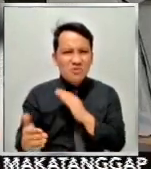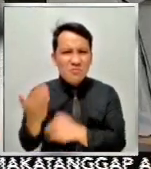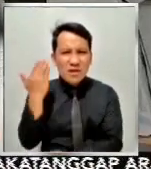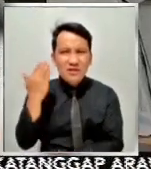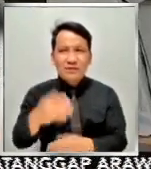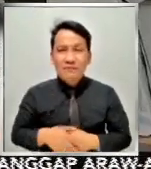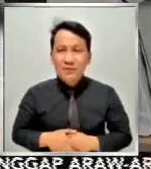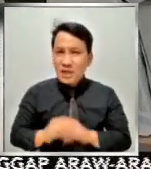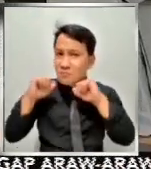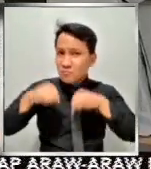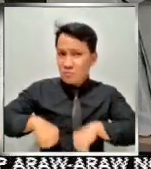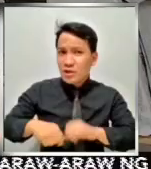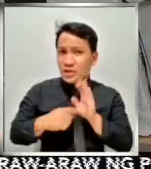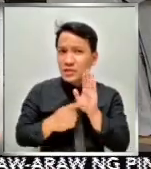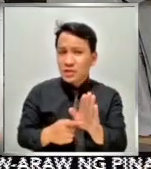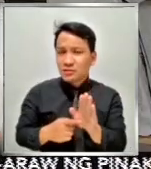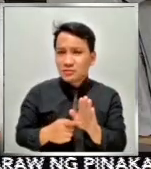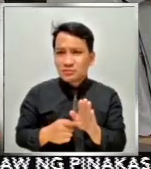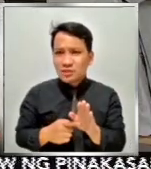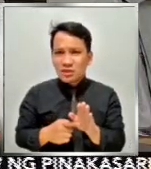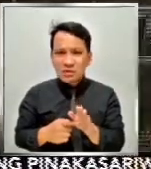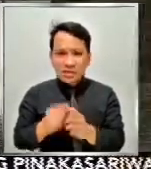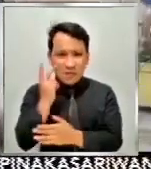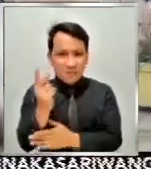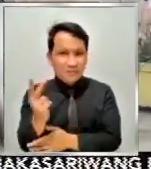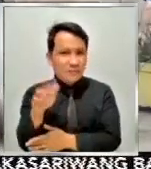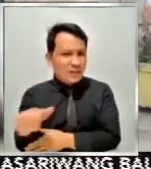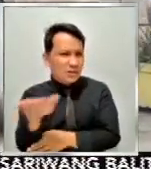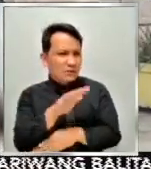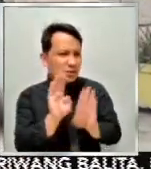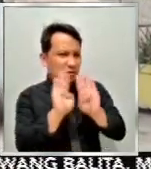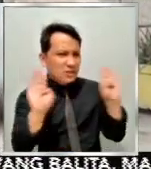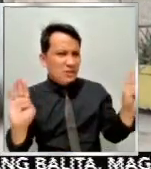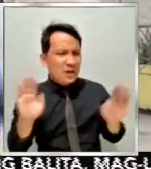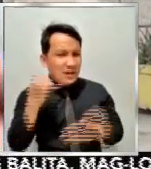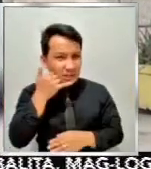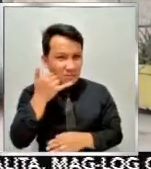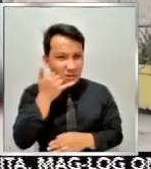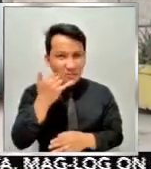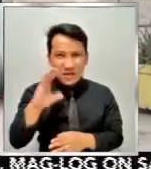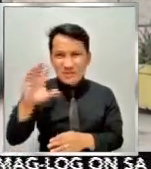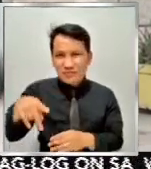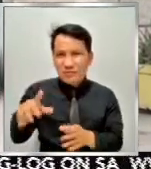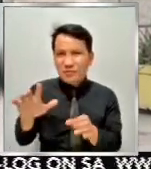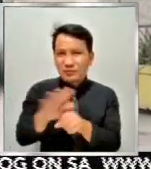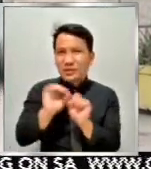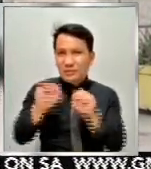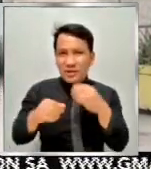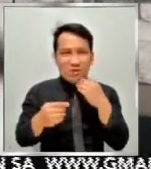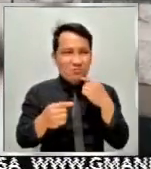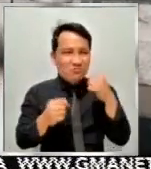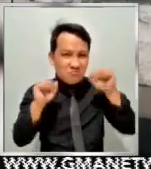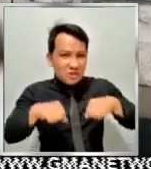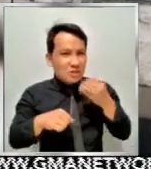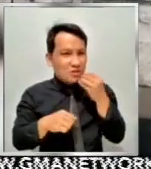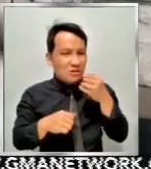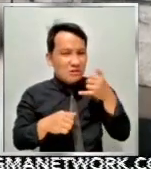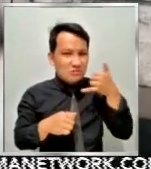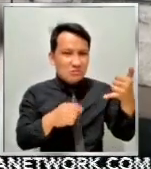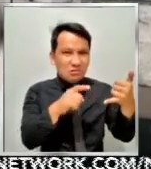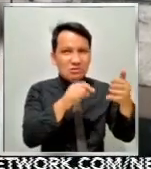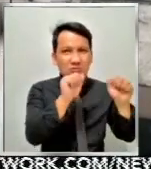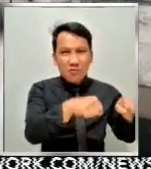ang telemedicine o pagkonsulta sa telepono. Full capacity na rin ang COVID wards at ICU beds ng San